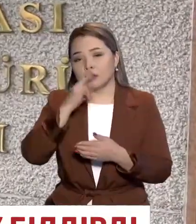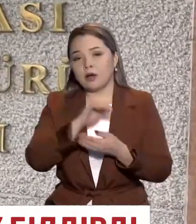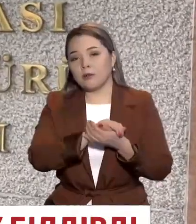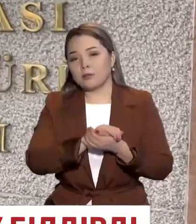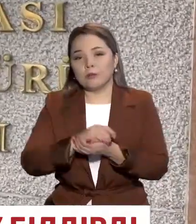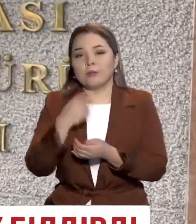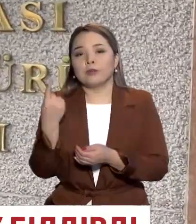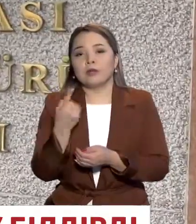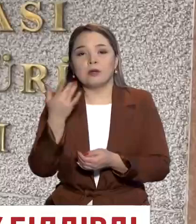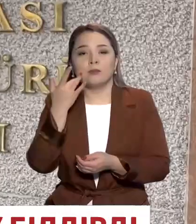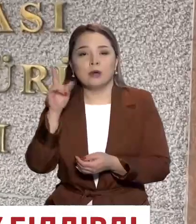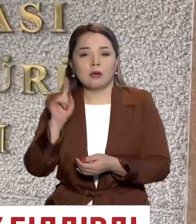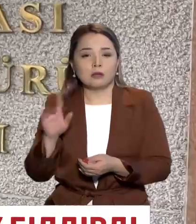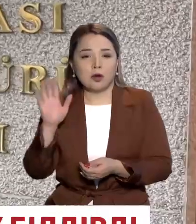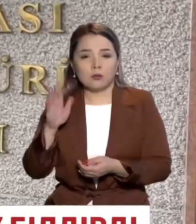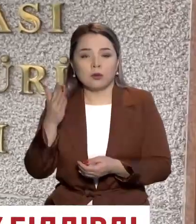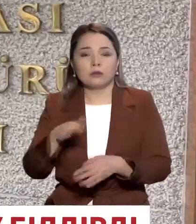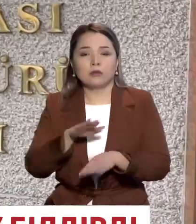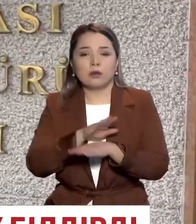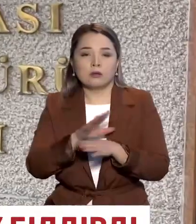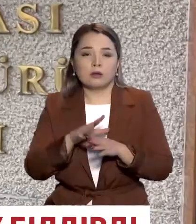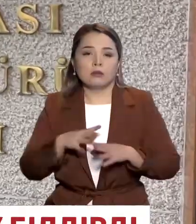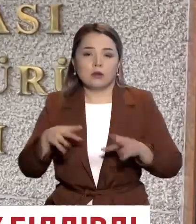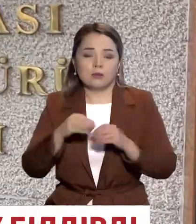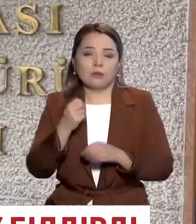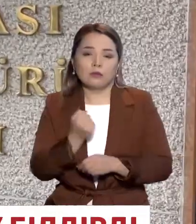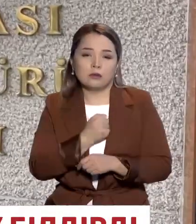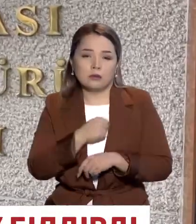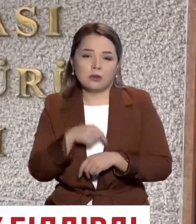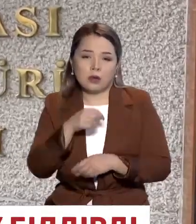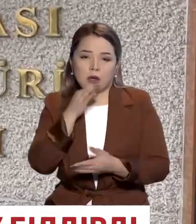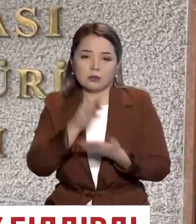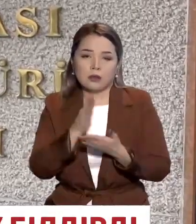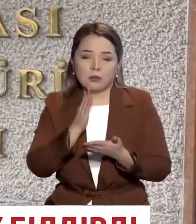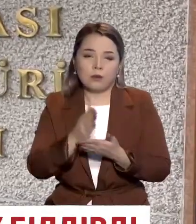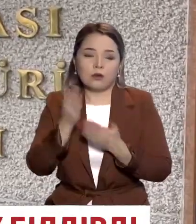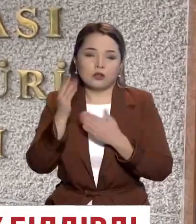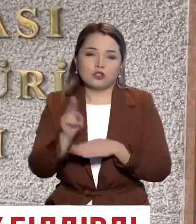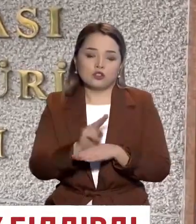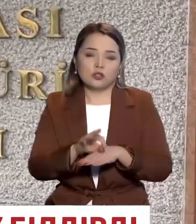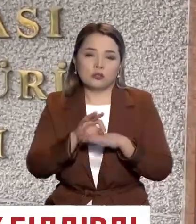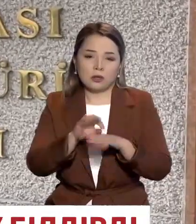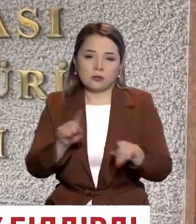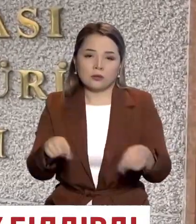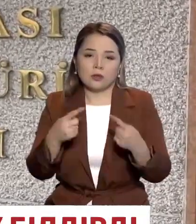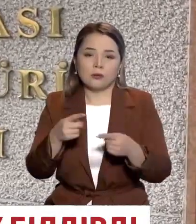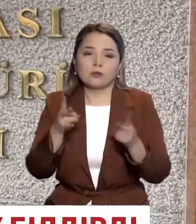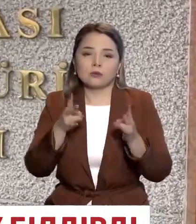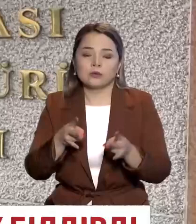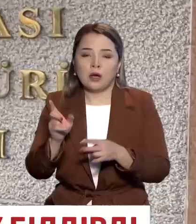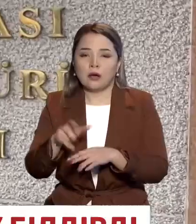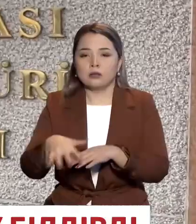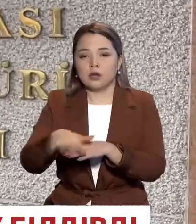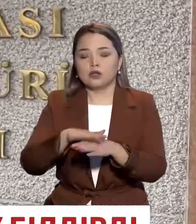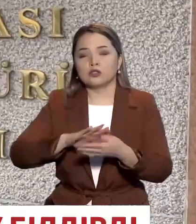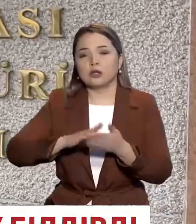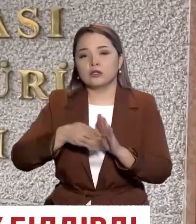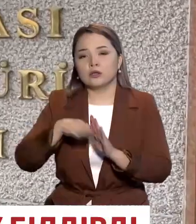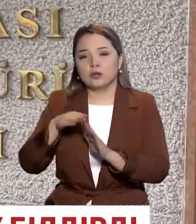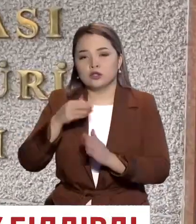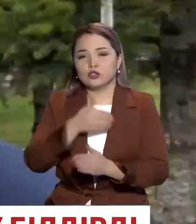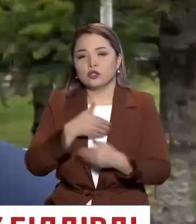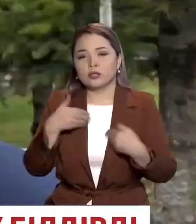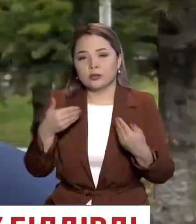мәңгі болсын. Қаза тапқандарға Алладан рақым, жараланғандарға шипа тілейміз. Жағдайдың тез оңалуына шын жүректен